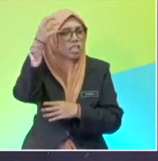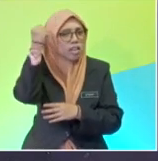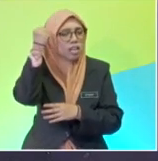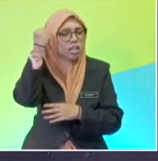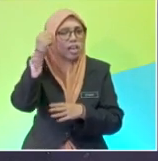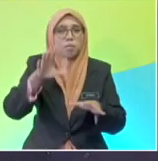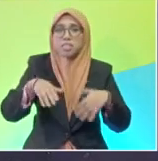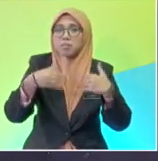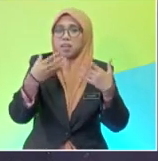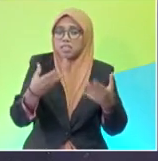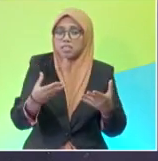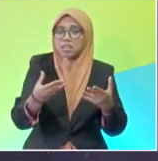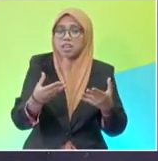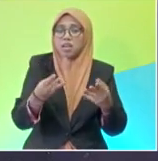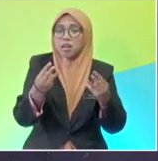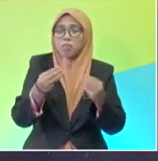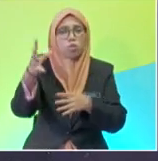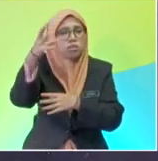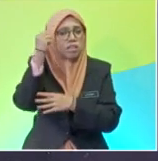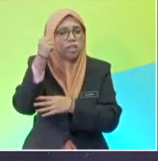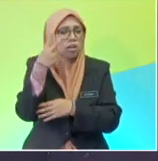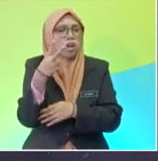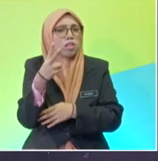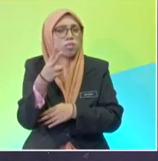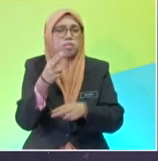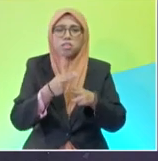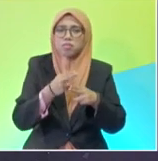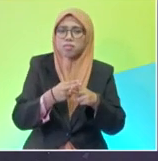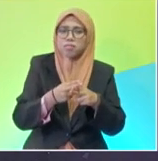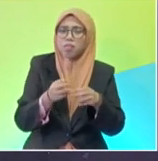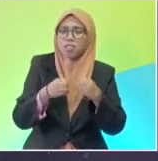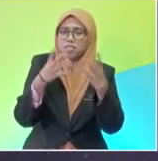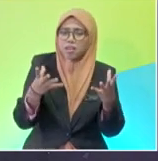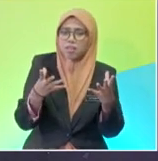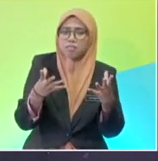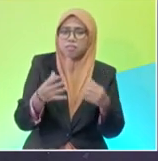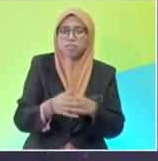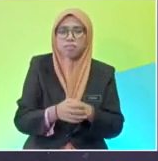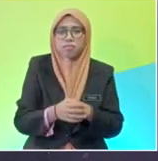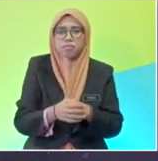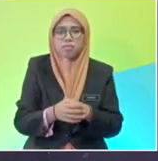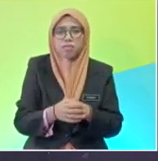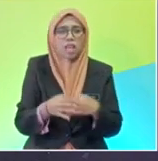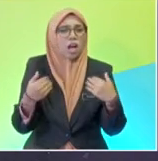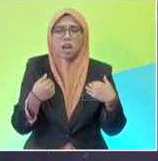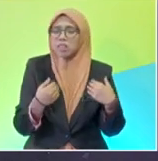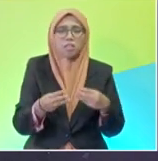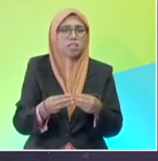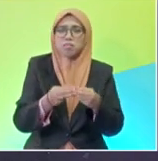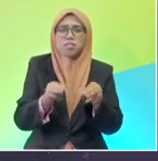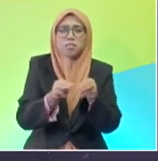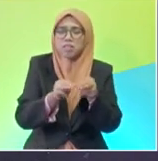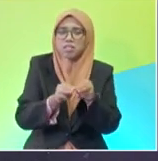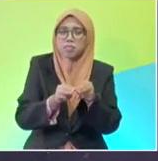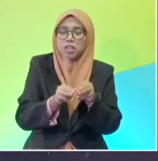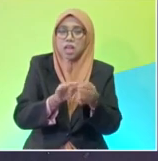nama 12 bulan dalam masa setahun, kan? Macam ada Januari, ada Mac, ada Jun, ada cikgu macam-macam lagi lah, kan?